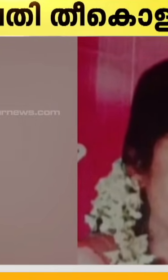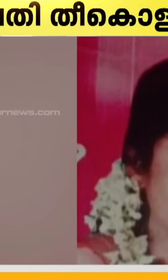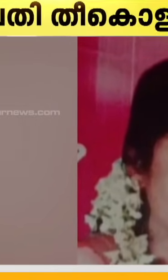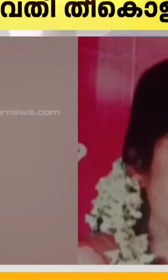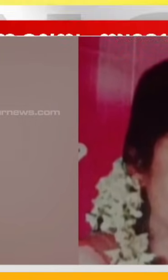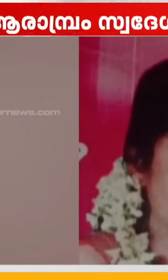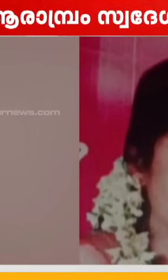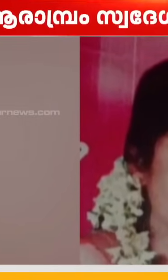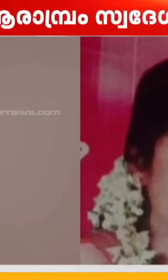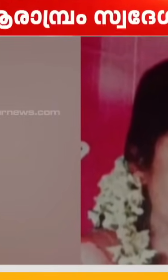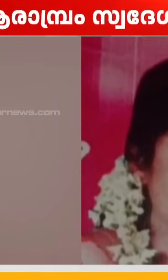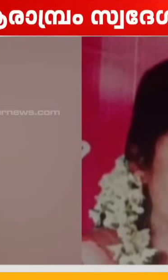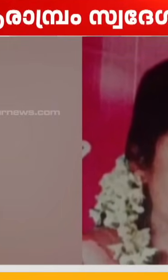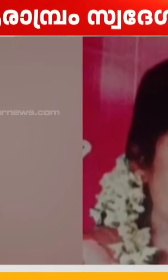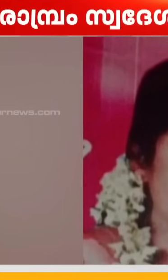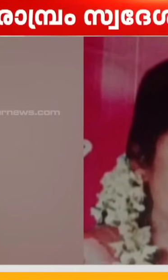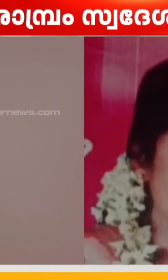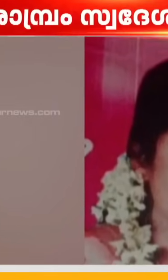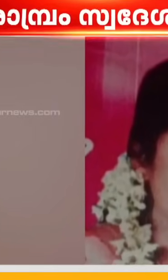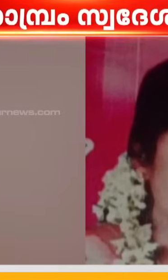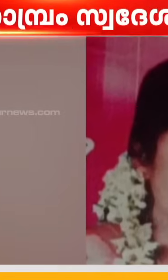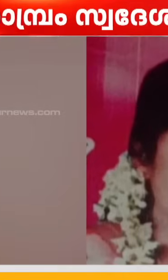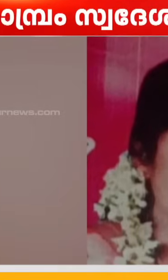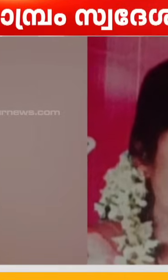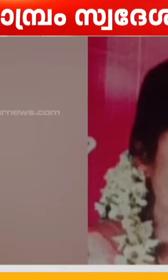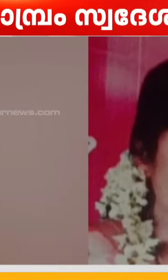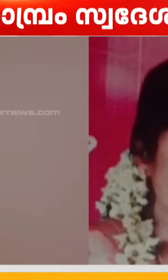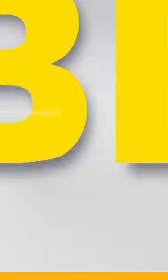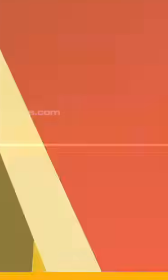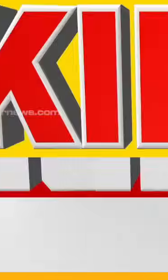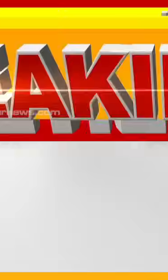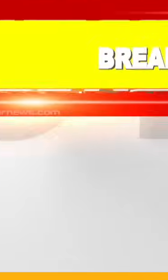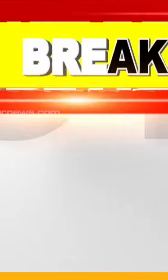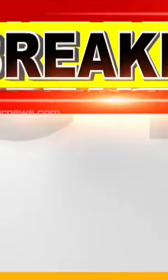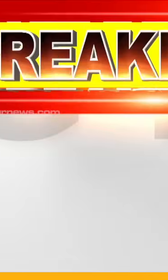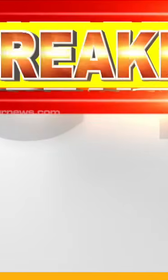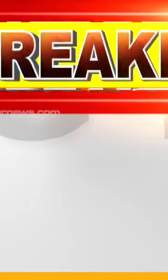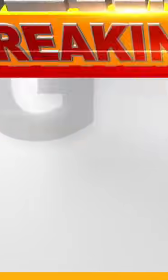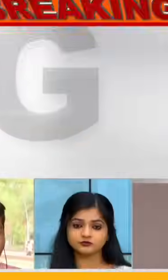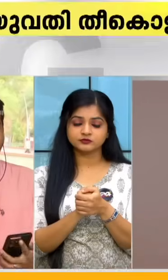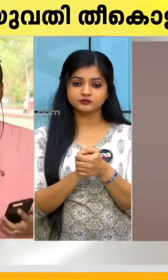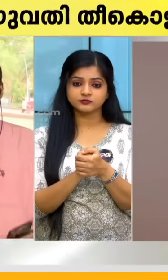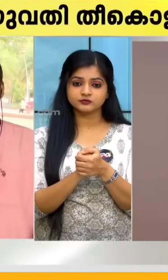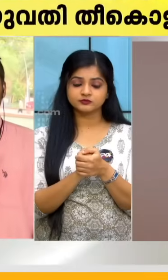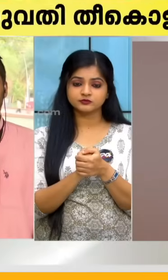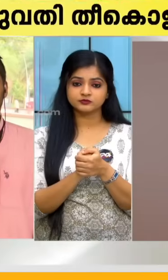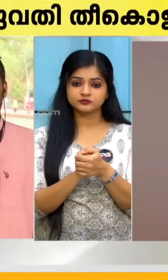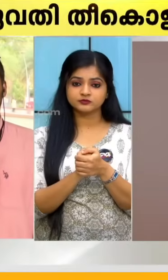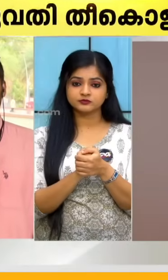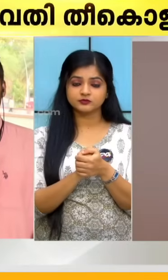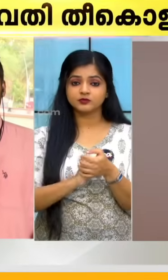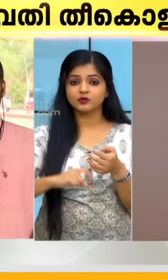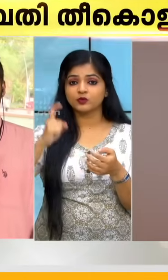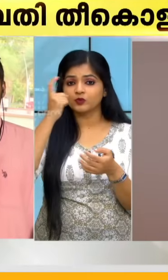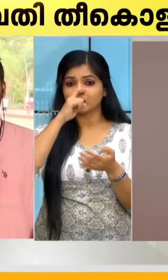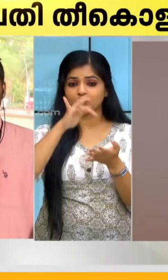പ്രവിധ, നിലവിൽ അക്കാര്യത്തിൽ ഒരു വ്യക്തത പോലീസ് വരുത്തിയിട്ടില്ല. ഇന്ന് രാവിലെ കോഴിക്കോട് മടവൂരിന് സമീപത്തുള്ള ആരാമ്പ്രം എന്ന് പറയുന്ന സ്ഥലത്താണ്